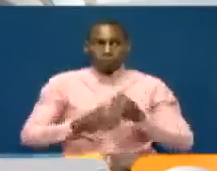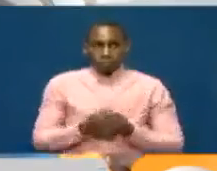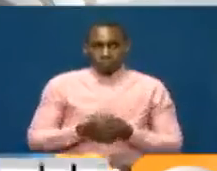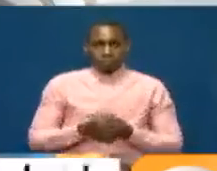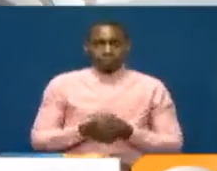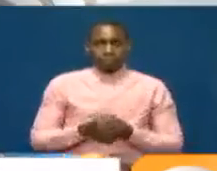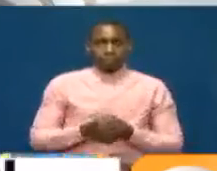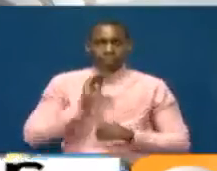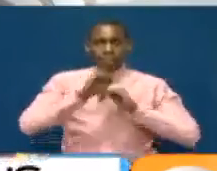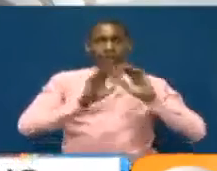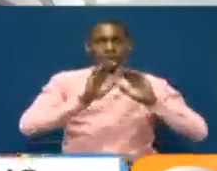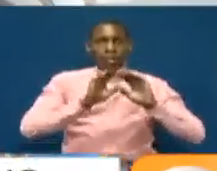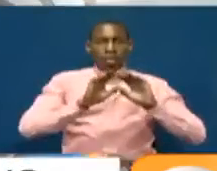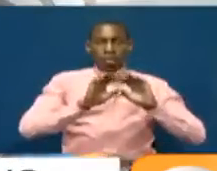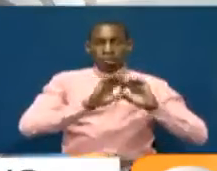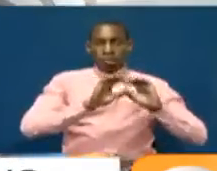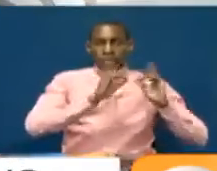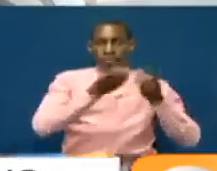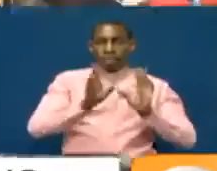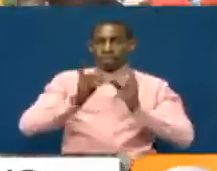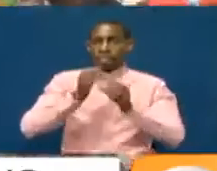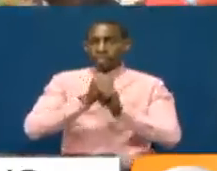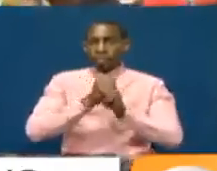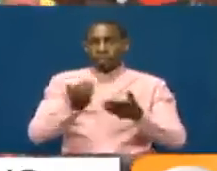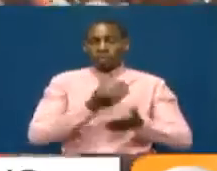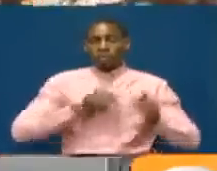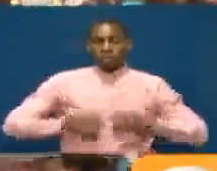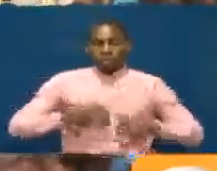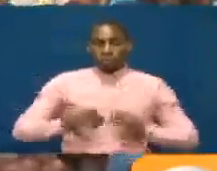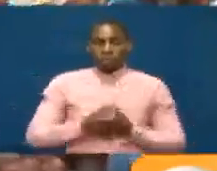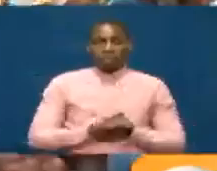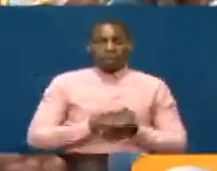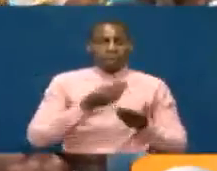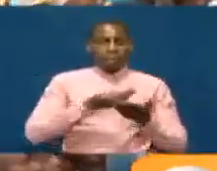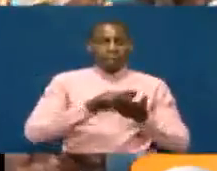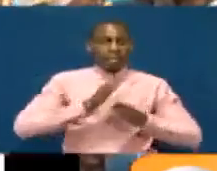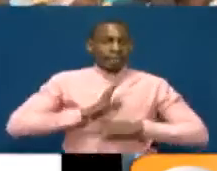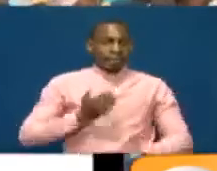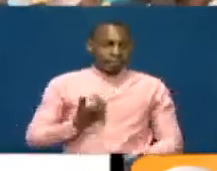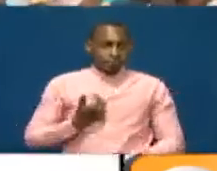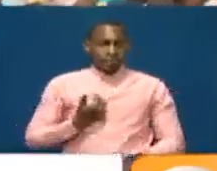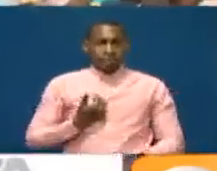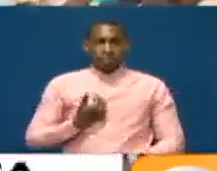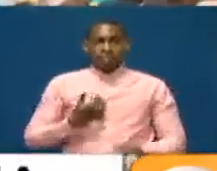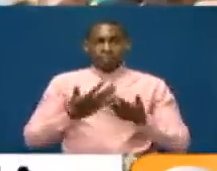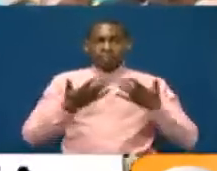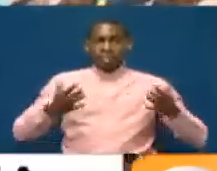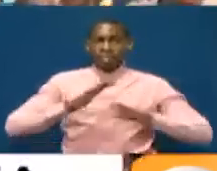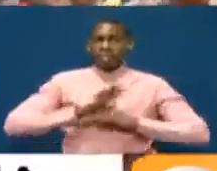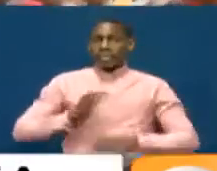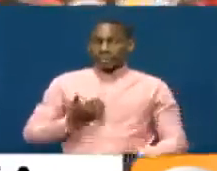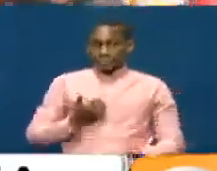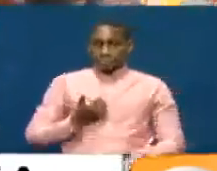kwamba vitengo zote ambazo zinapigana na ufisadi wako na pesa ya kutosha, wako na equipment ya